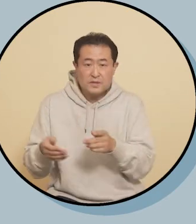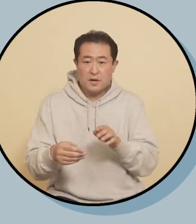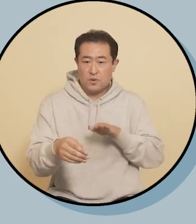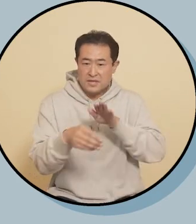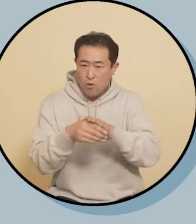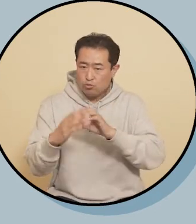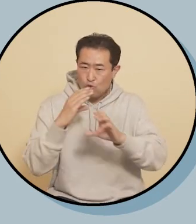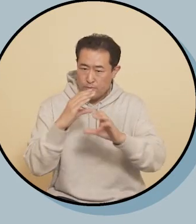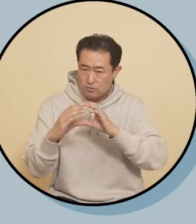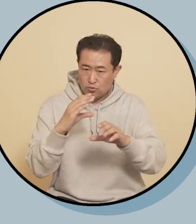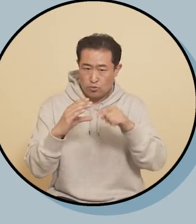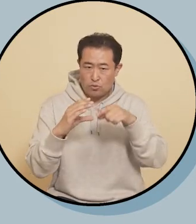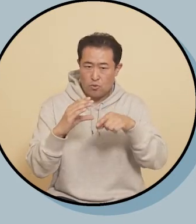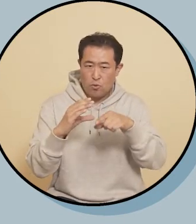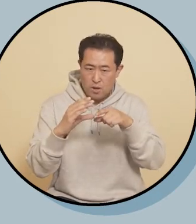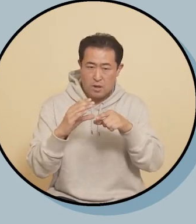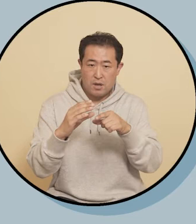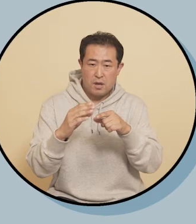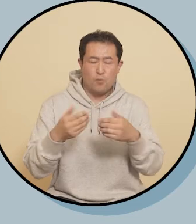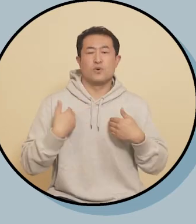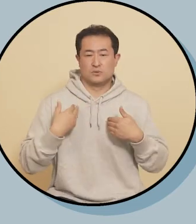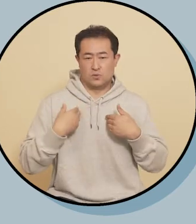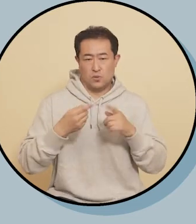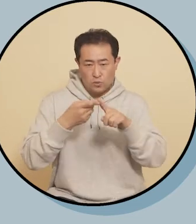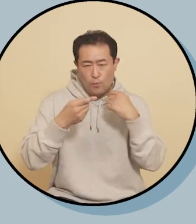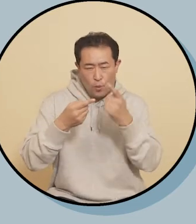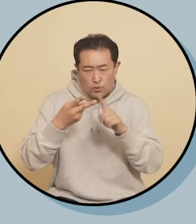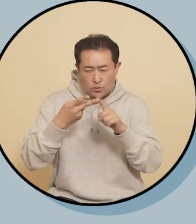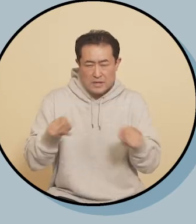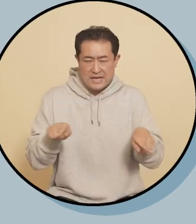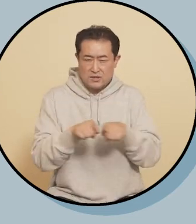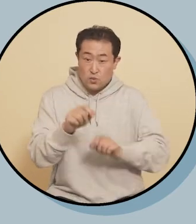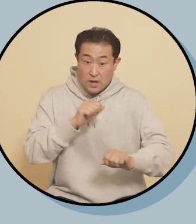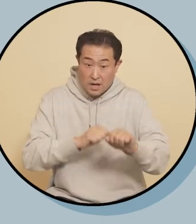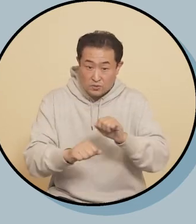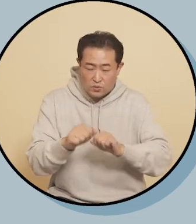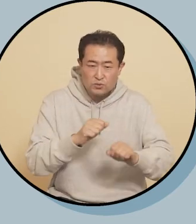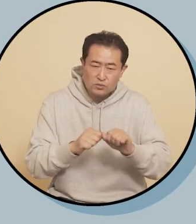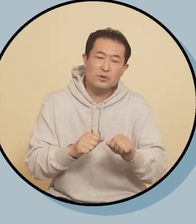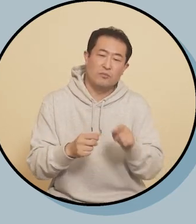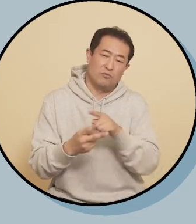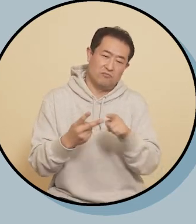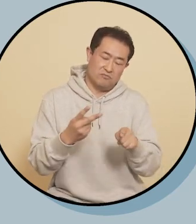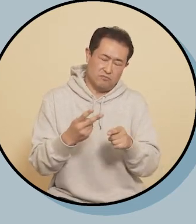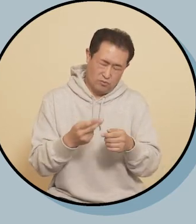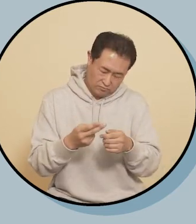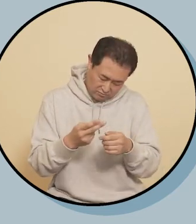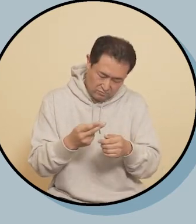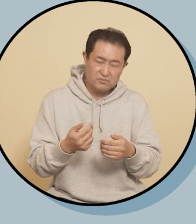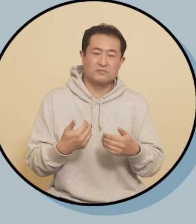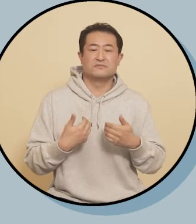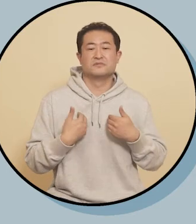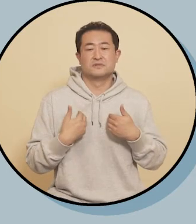やっぱり触るコミュニケーションサブことそれから一緒に活動することというのをやらざる